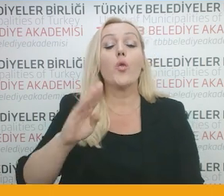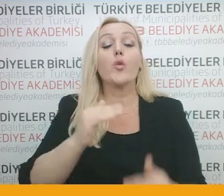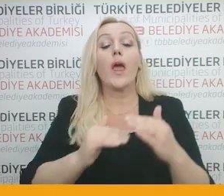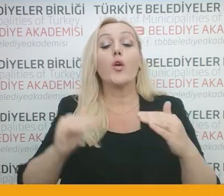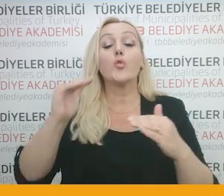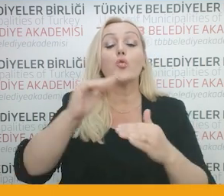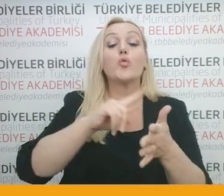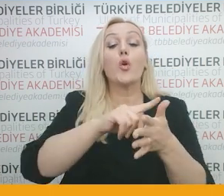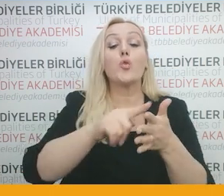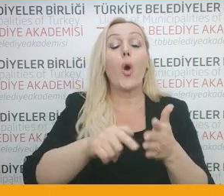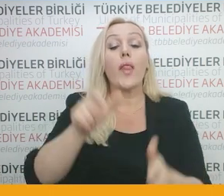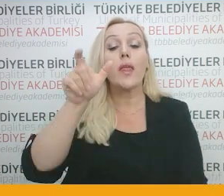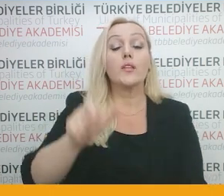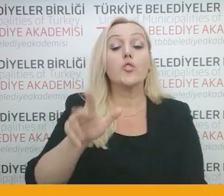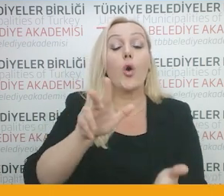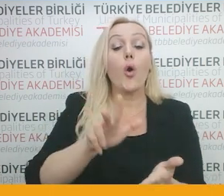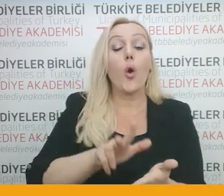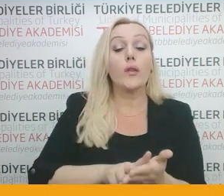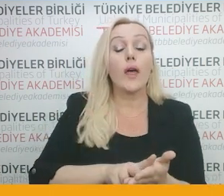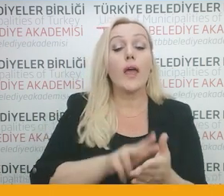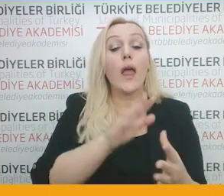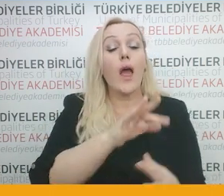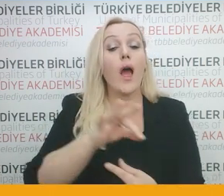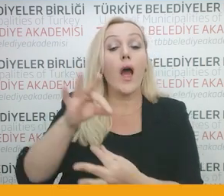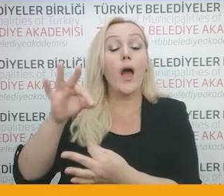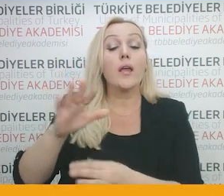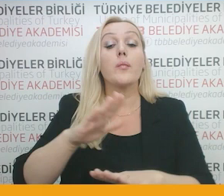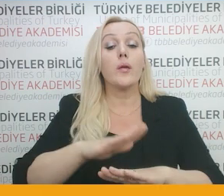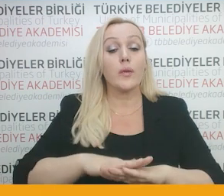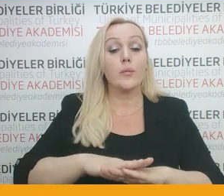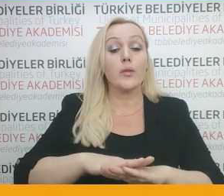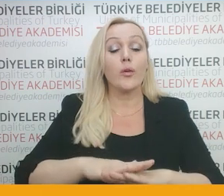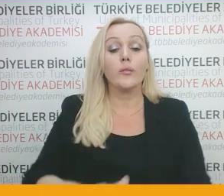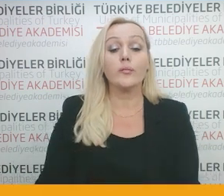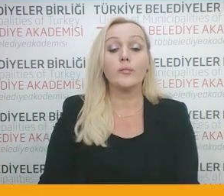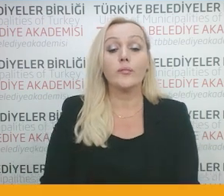onayı ile ödenek kalemlerinden birbirine aktarma yapabiliriz.